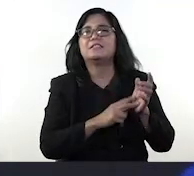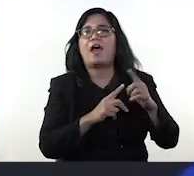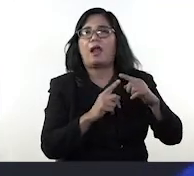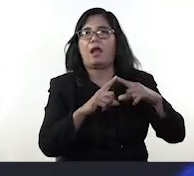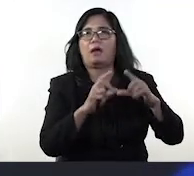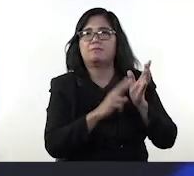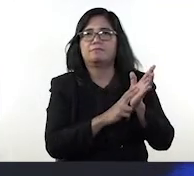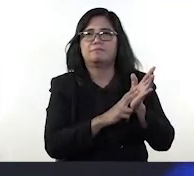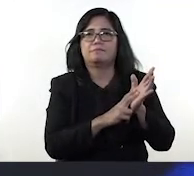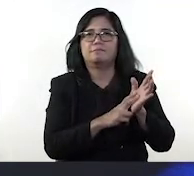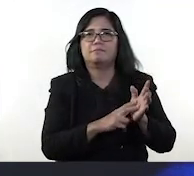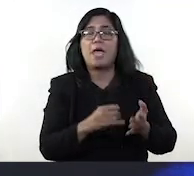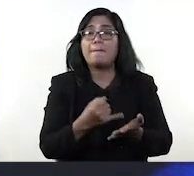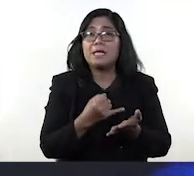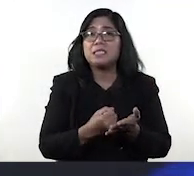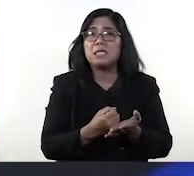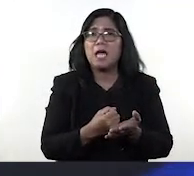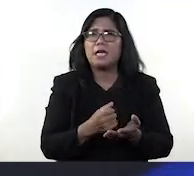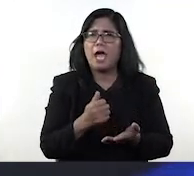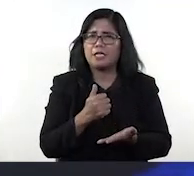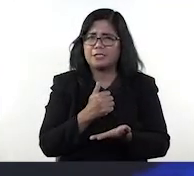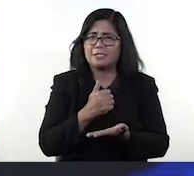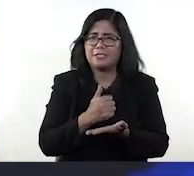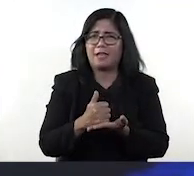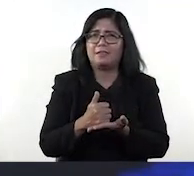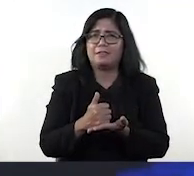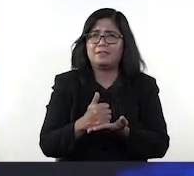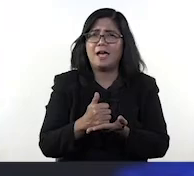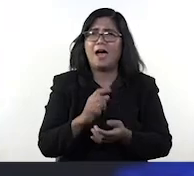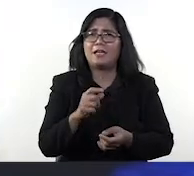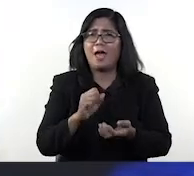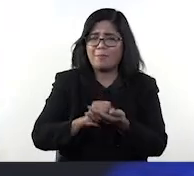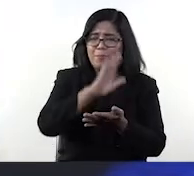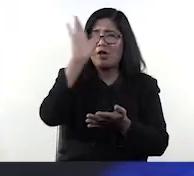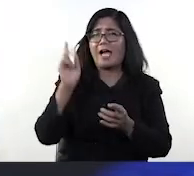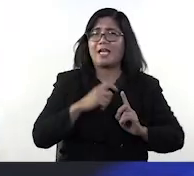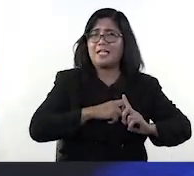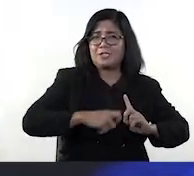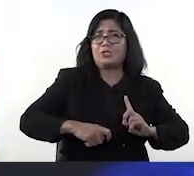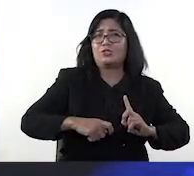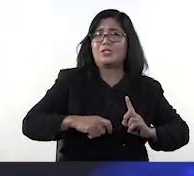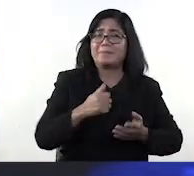Hai penginjilan yang sejati Ya Allah memuliakan Kristus